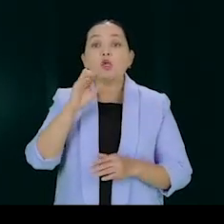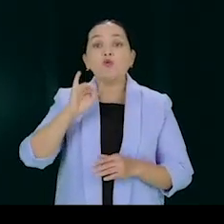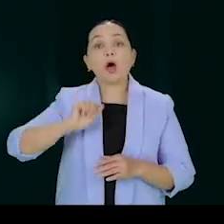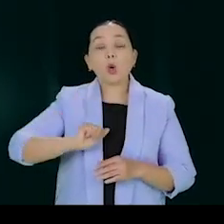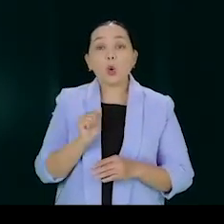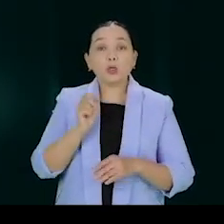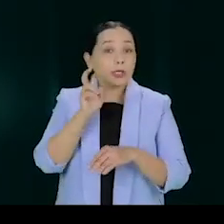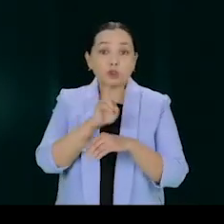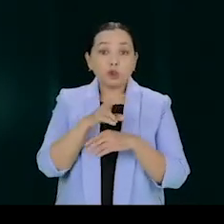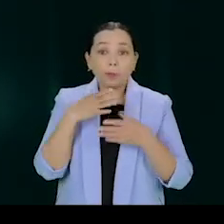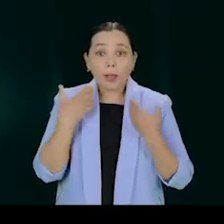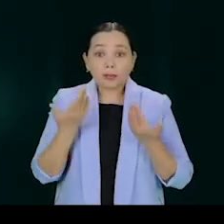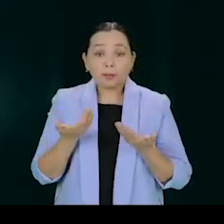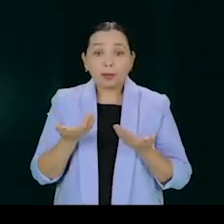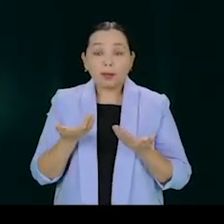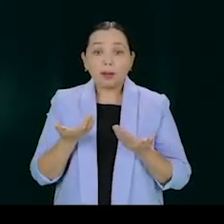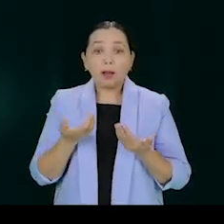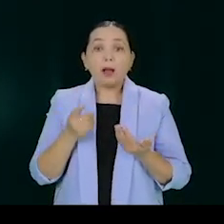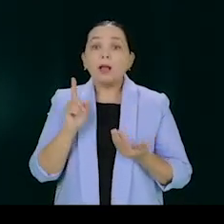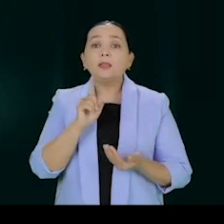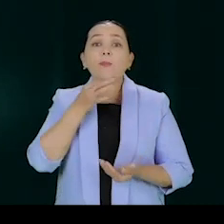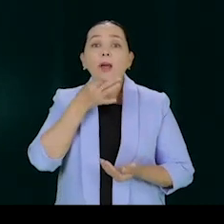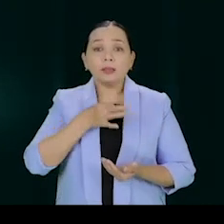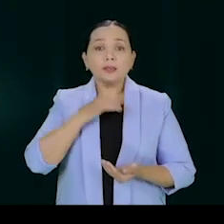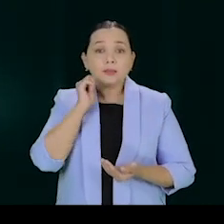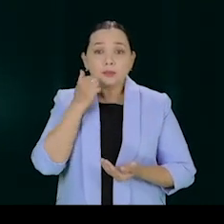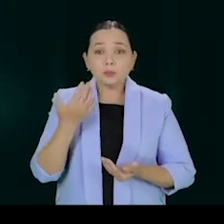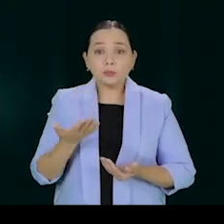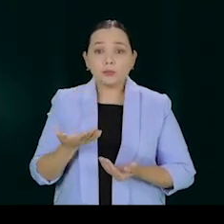ortağın çıkmadı mı deyipman. Ne deyisiz bu be?